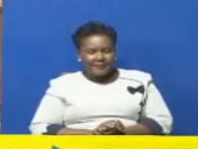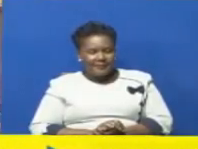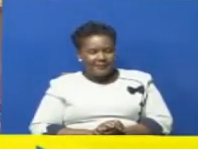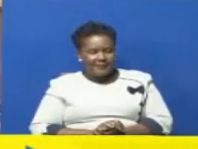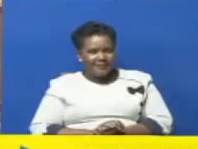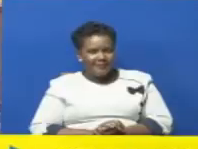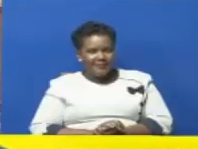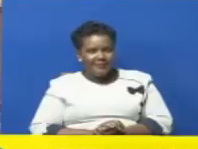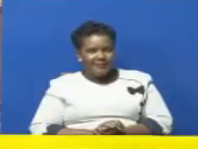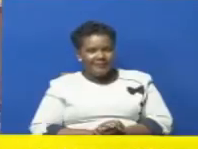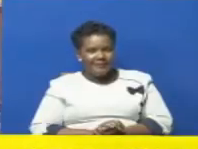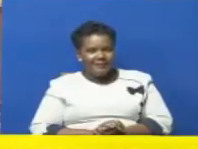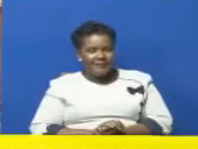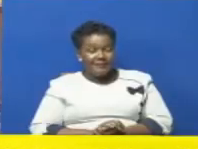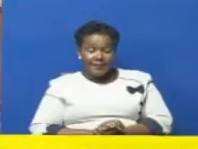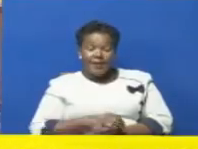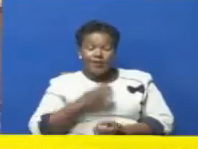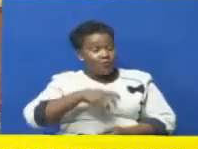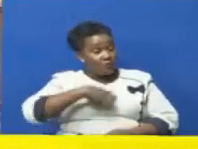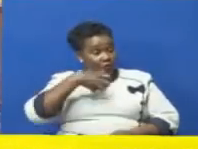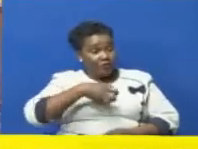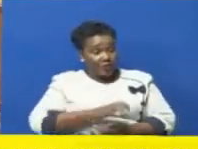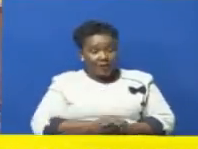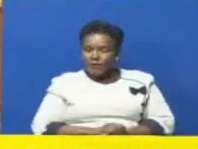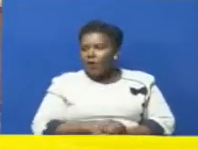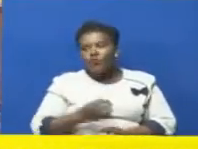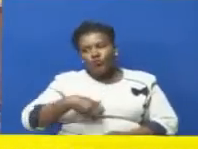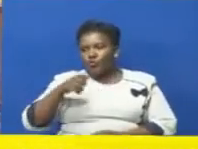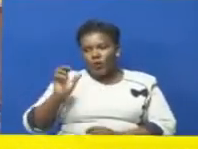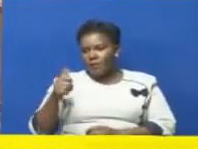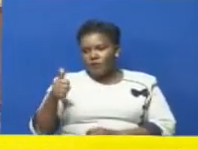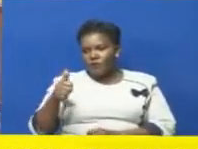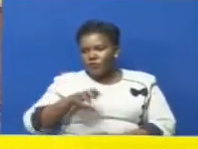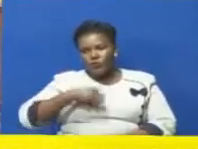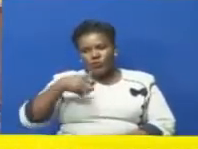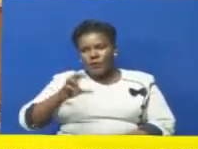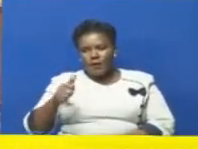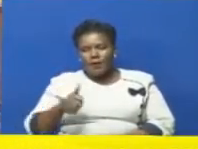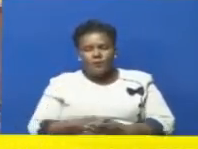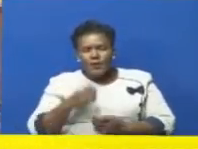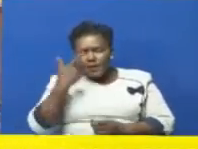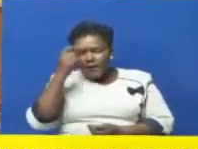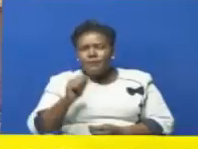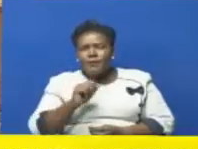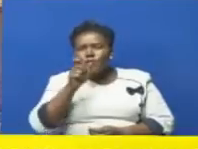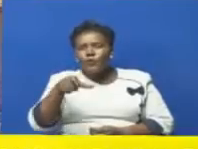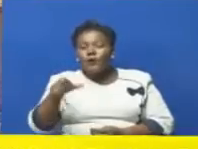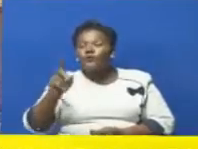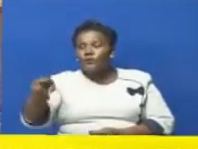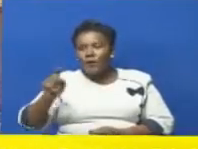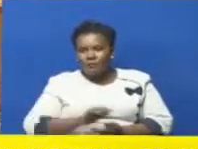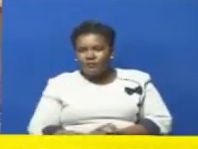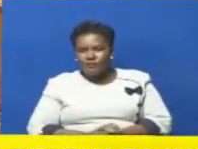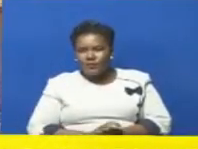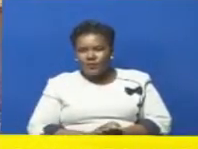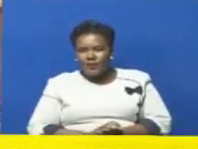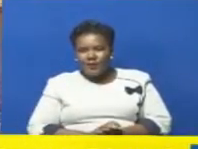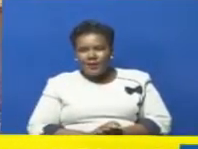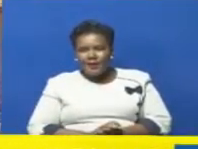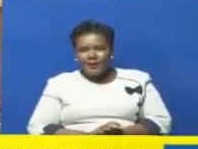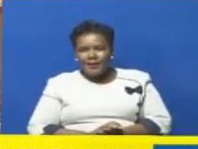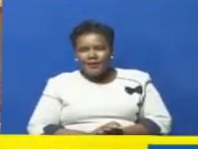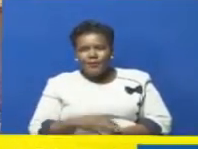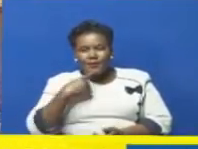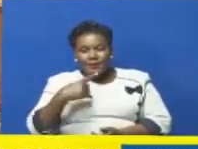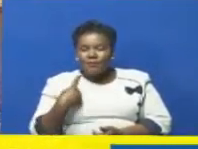mwenzangu. Umeshtuka sana Paulo. Hapana, sijashtuka. Naamini wenyeji wapo na wanatosheleza kule, kwa hiyo hawana sijasikia